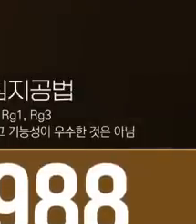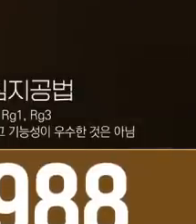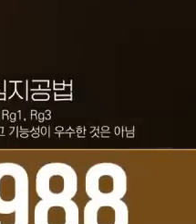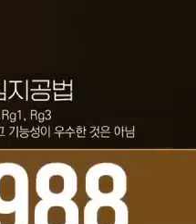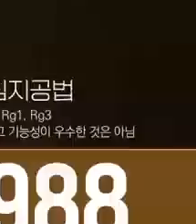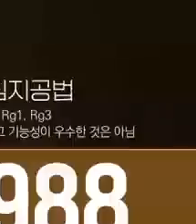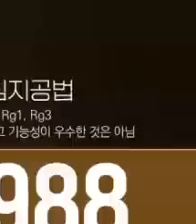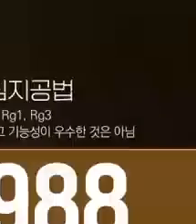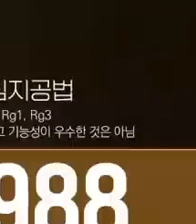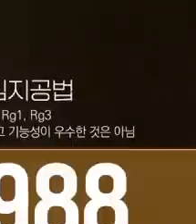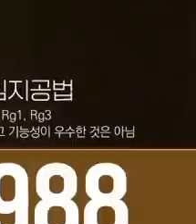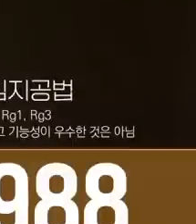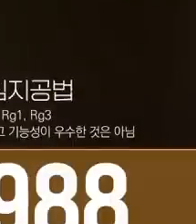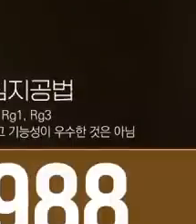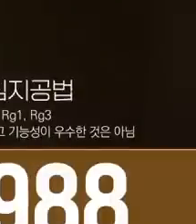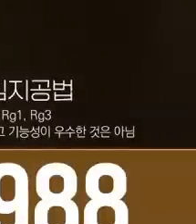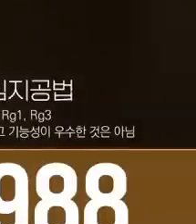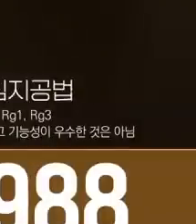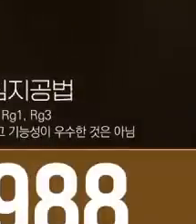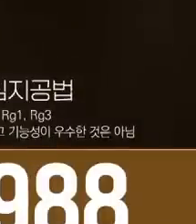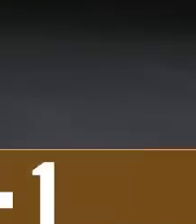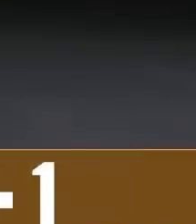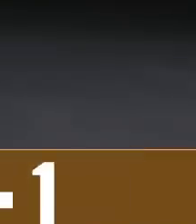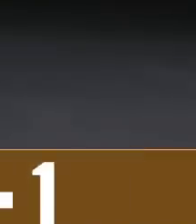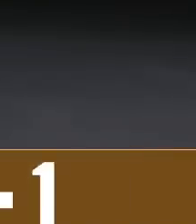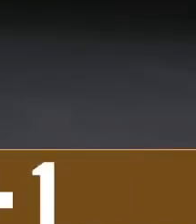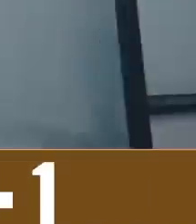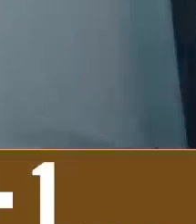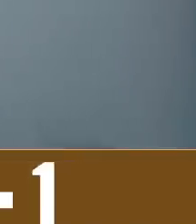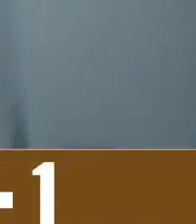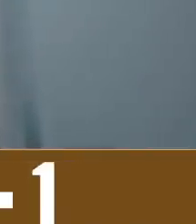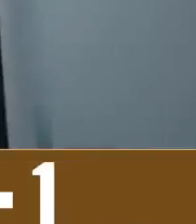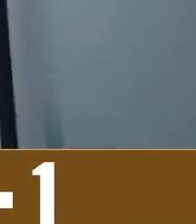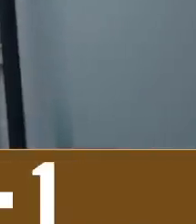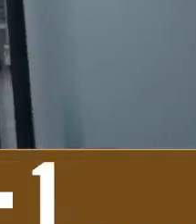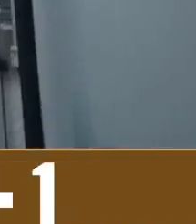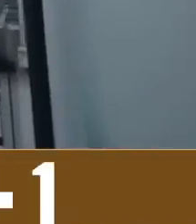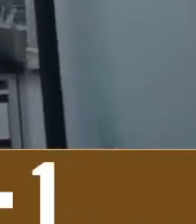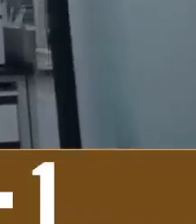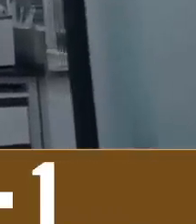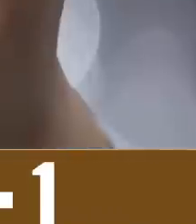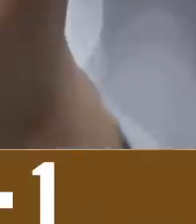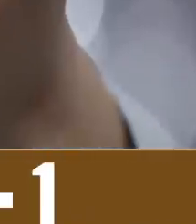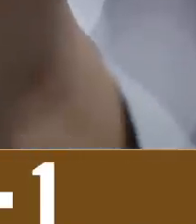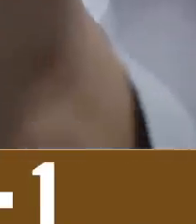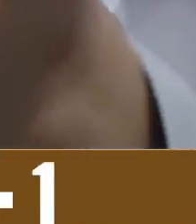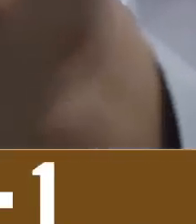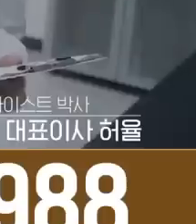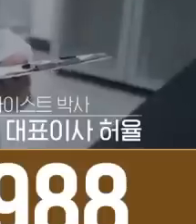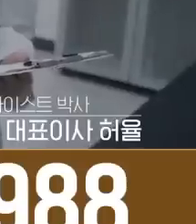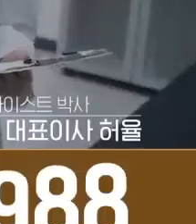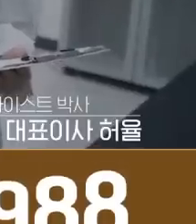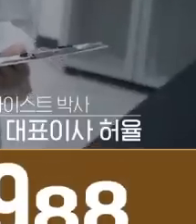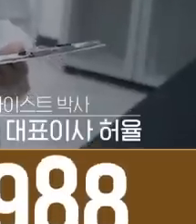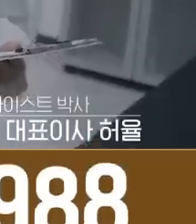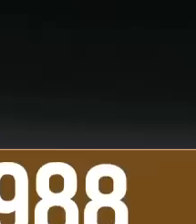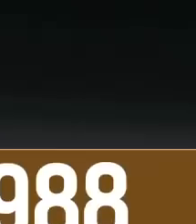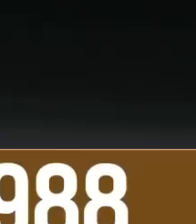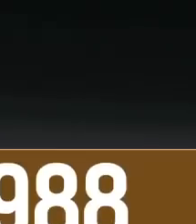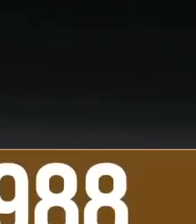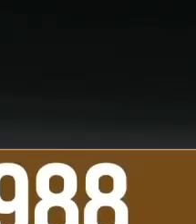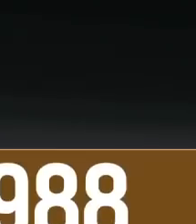위해 더루트 RG3로 면역력을 챙겨보세요. 사포닌과 과학이 만나 면역력,